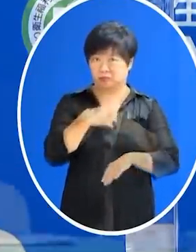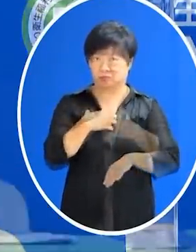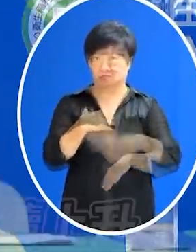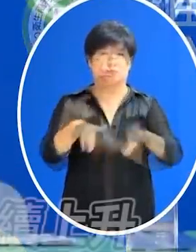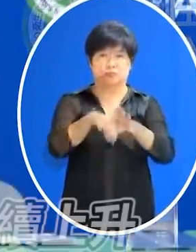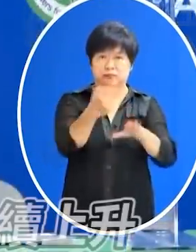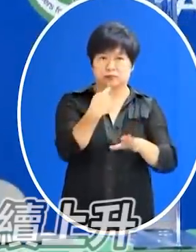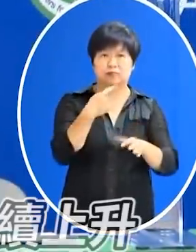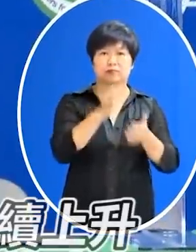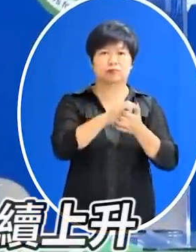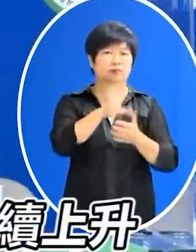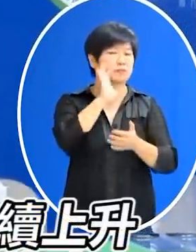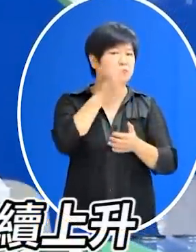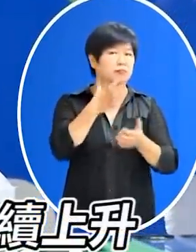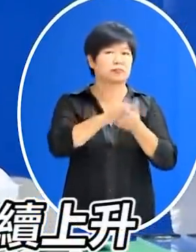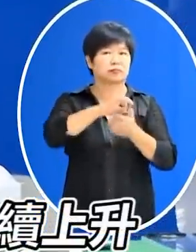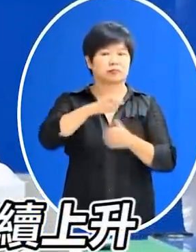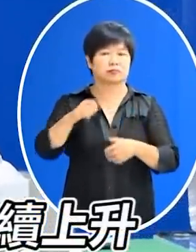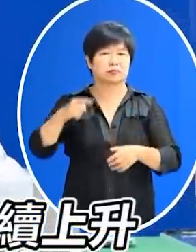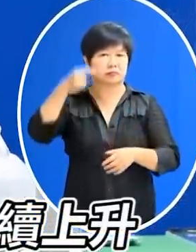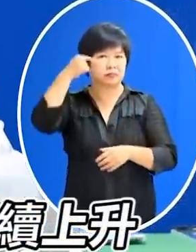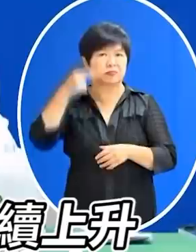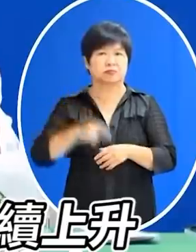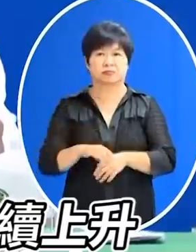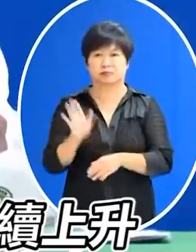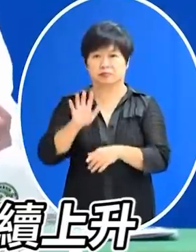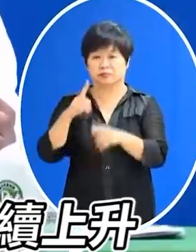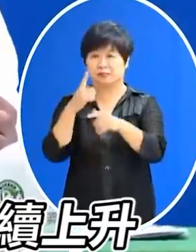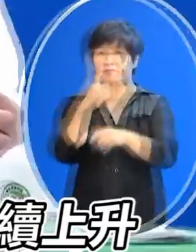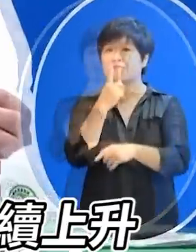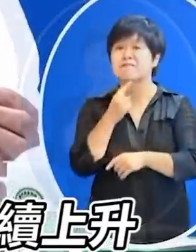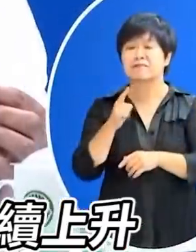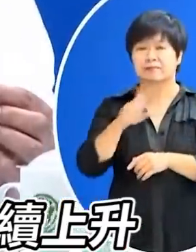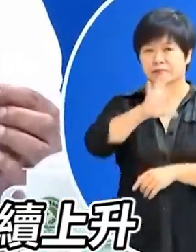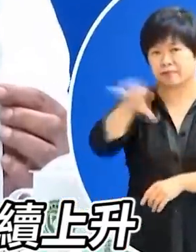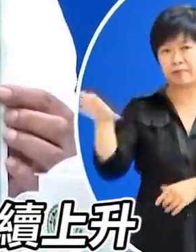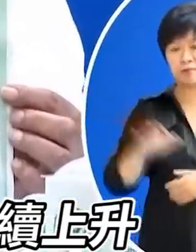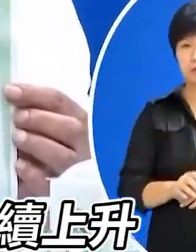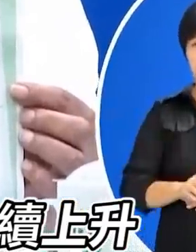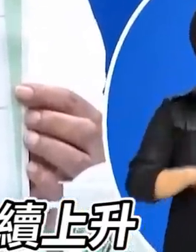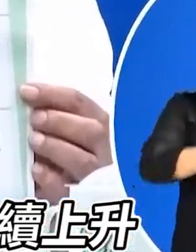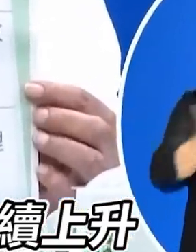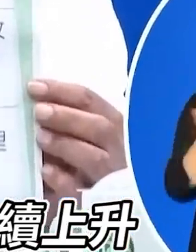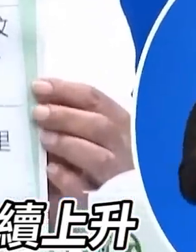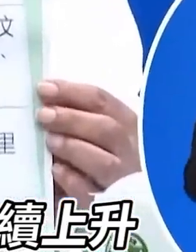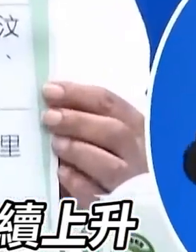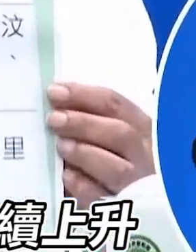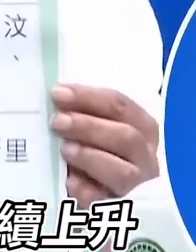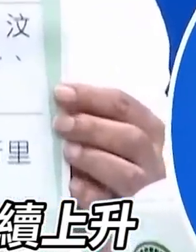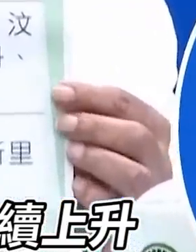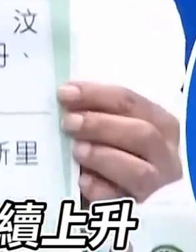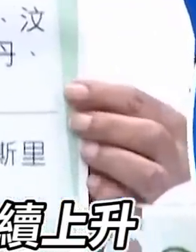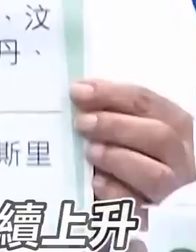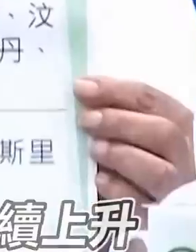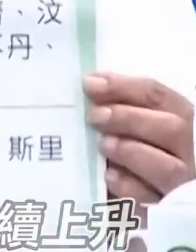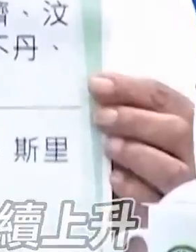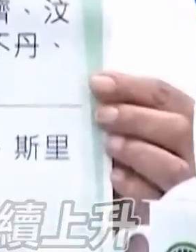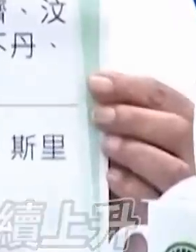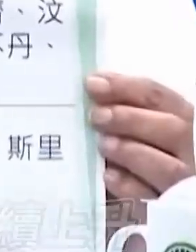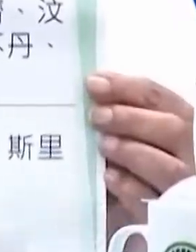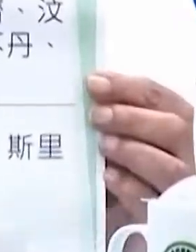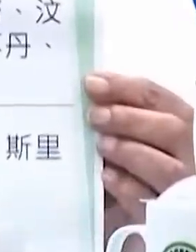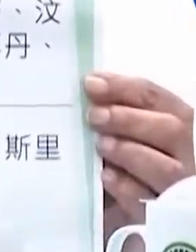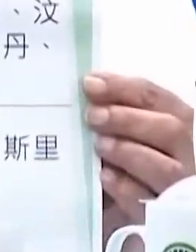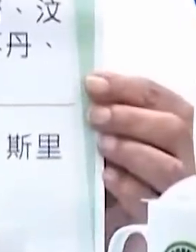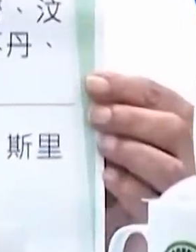哈，这个礼拜我们把香港哈跟澳洲哈把它去除掉，好，因为在香港在